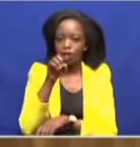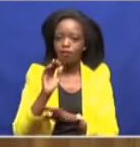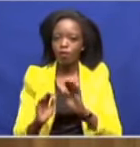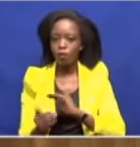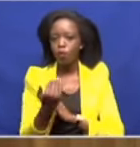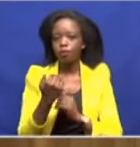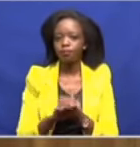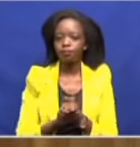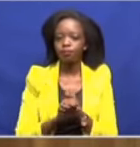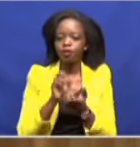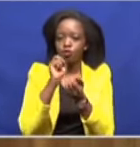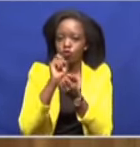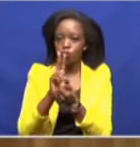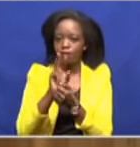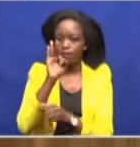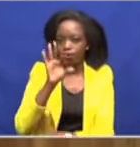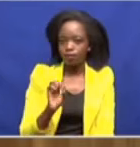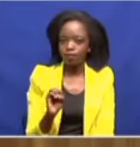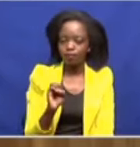saa 5 asubuhi, saa 6 unusu,